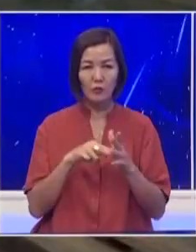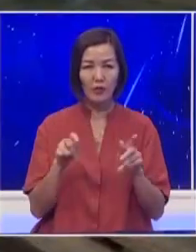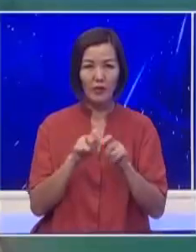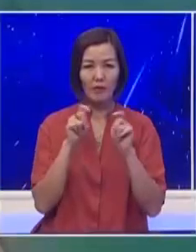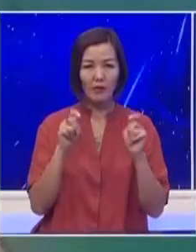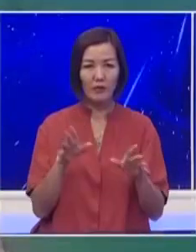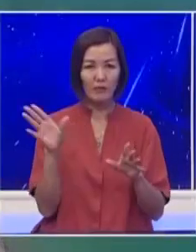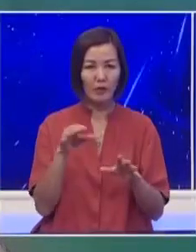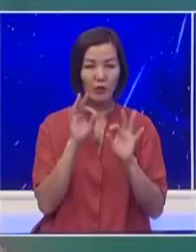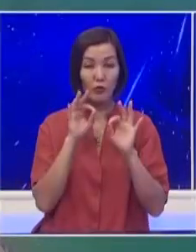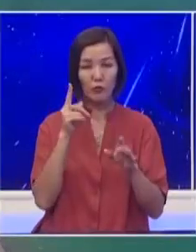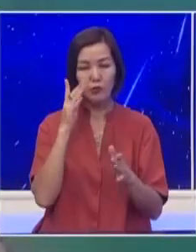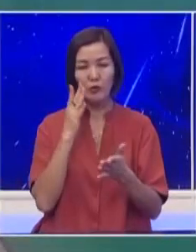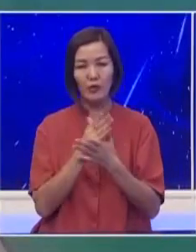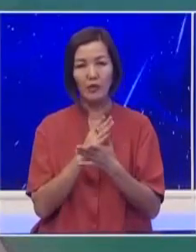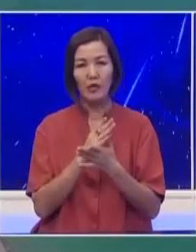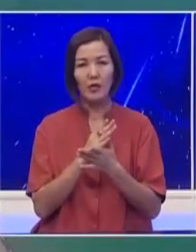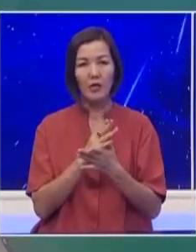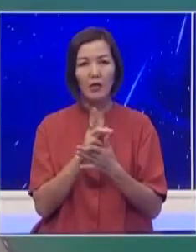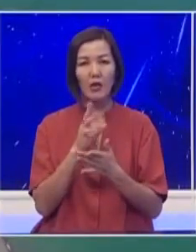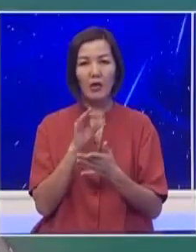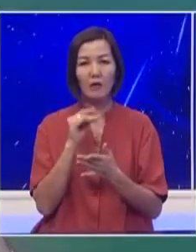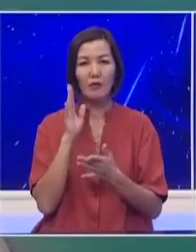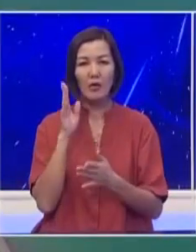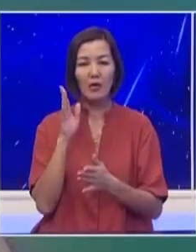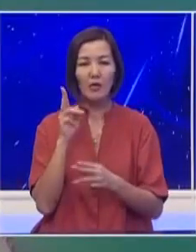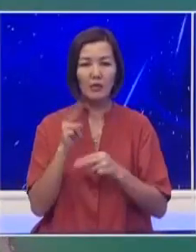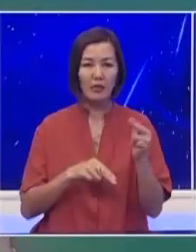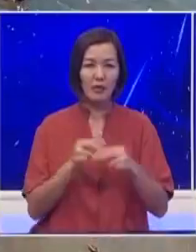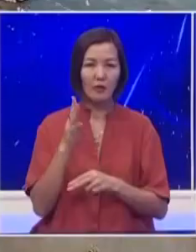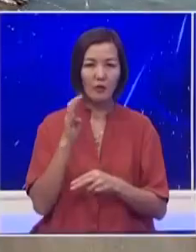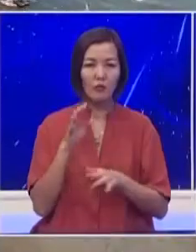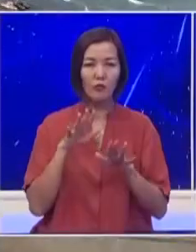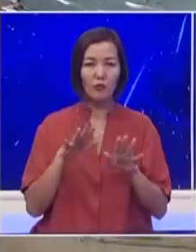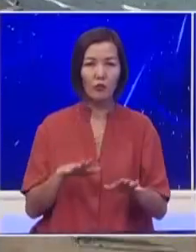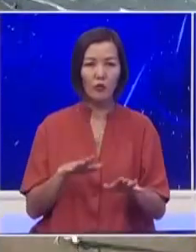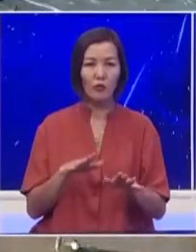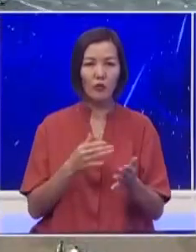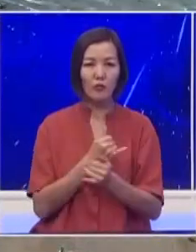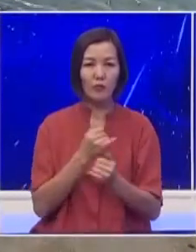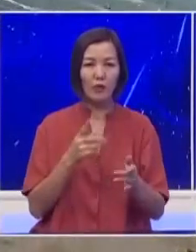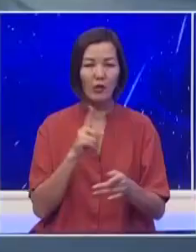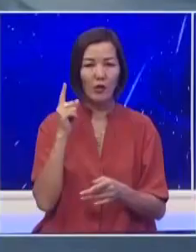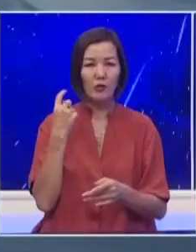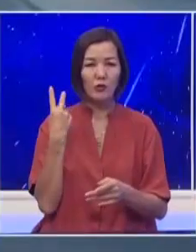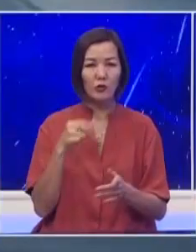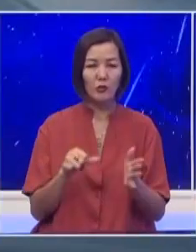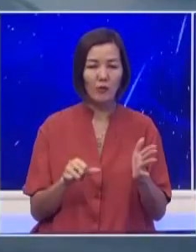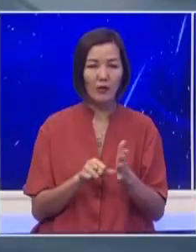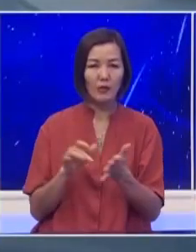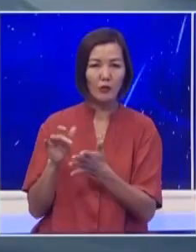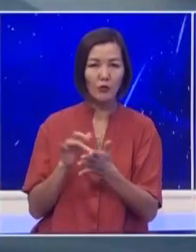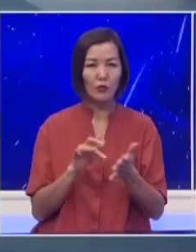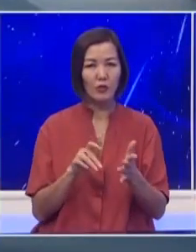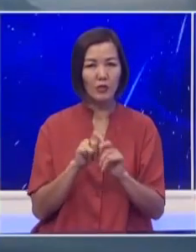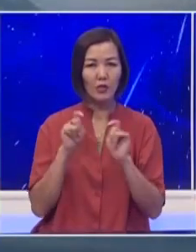болады дейміз. Жалпы Қапшағай көлін жағалай салынған 400-ден астам демалыс орны бар. Биылдыққа оның 126-сы туристерге